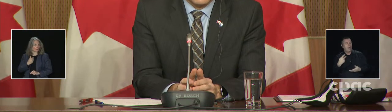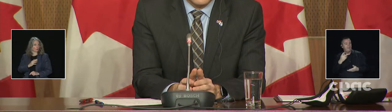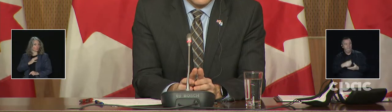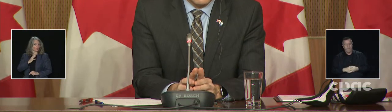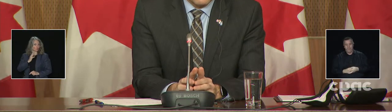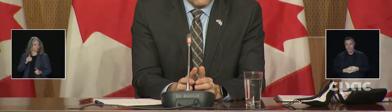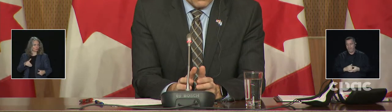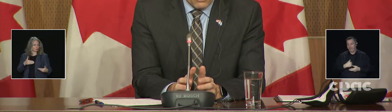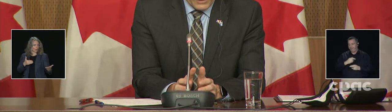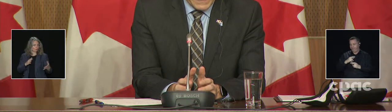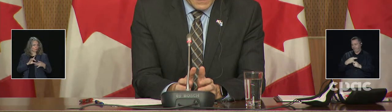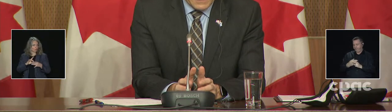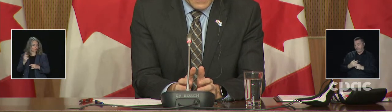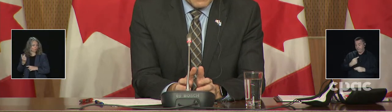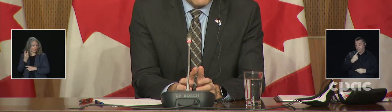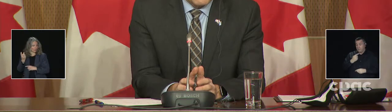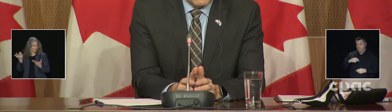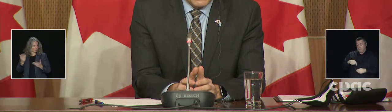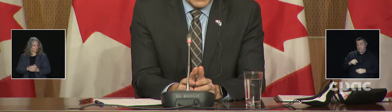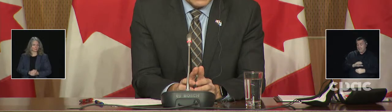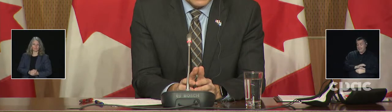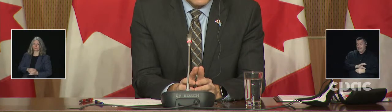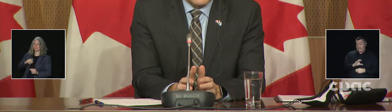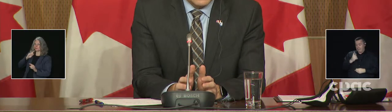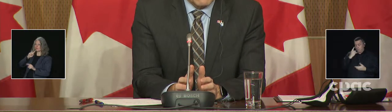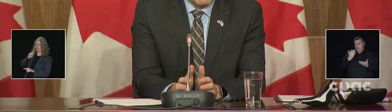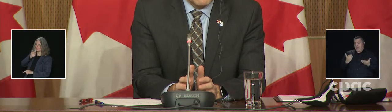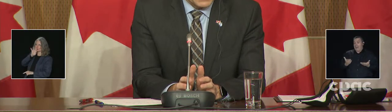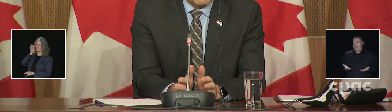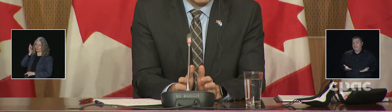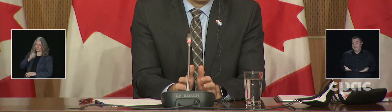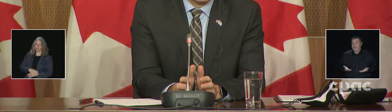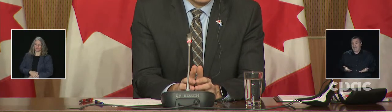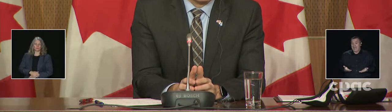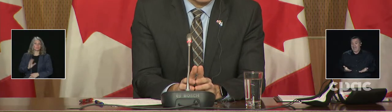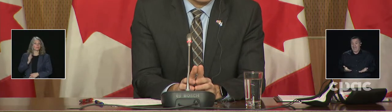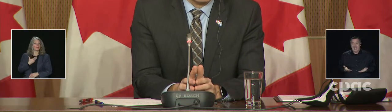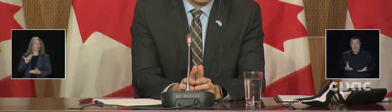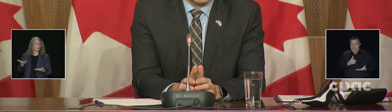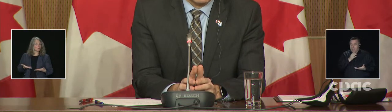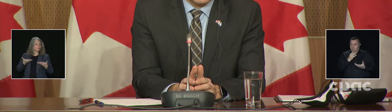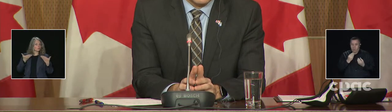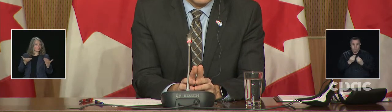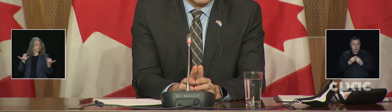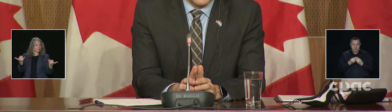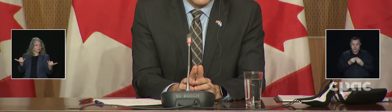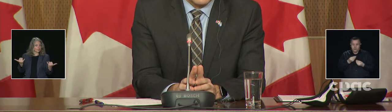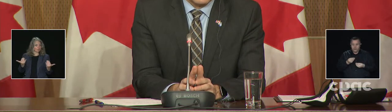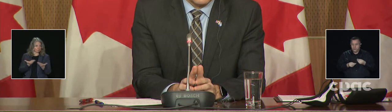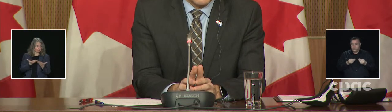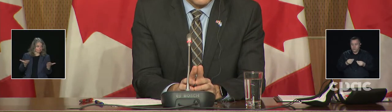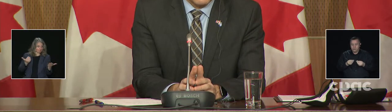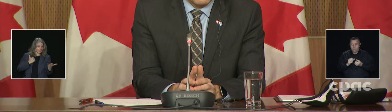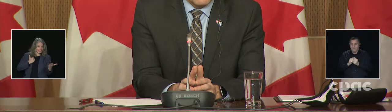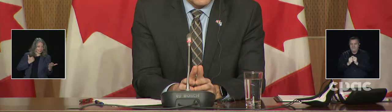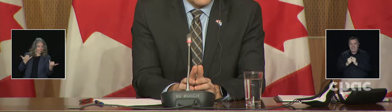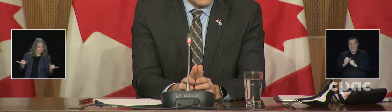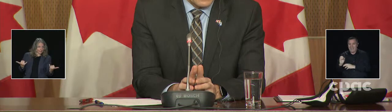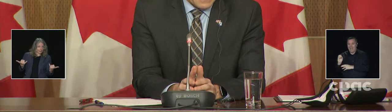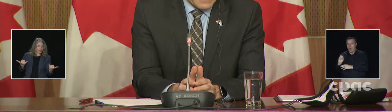c'est qu'au Canada, pour l'instant, il y a très peu de transmission du variant